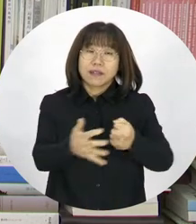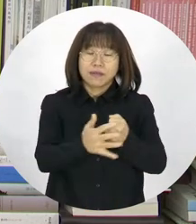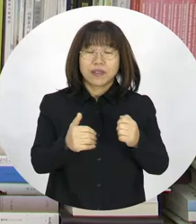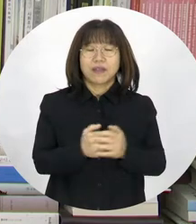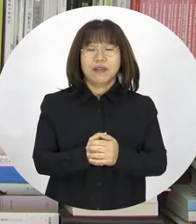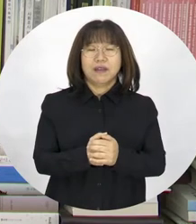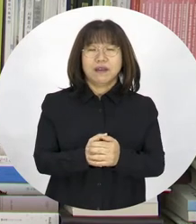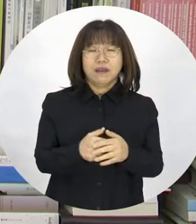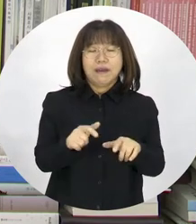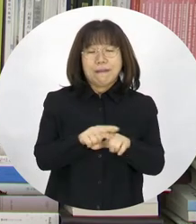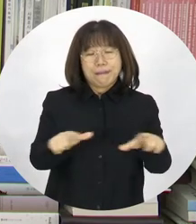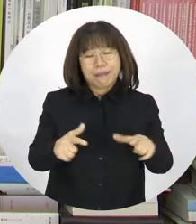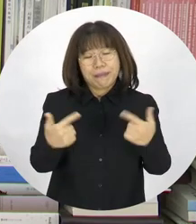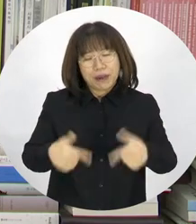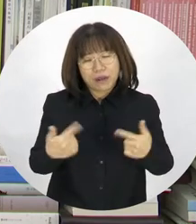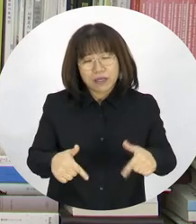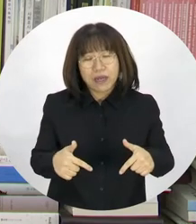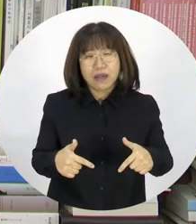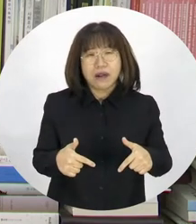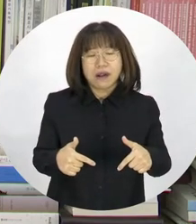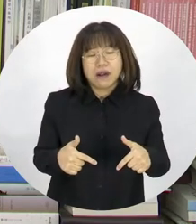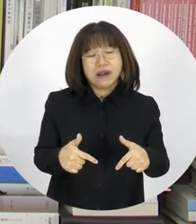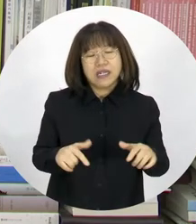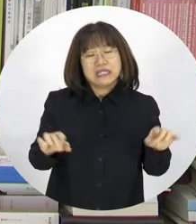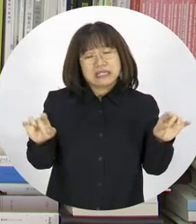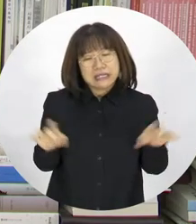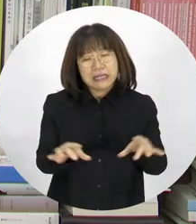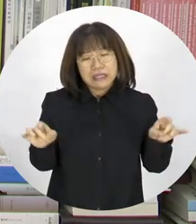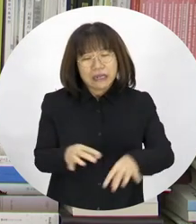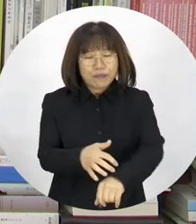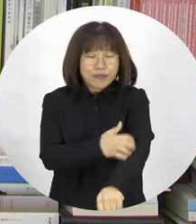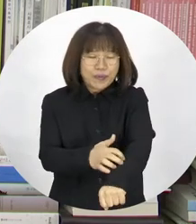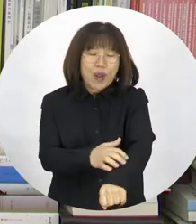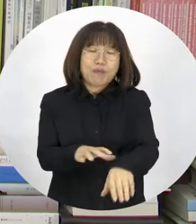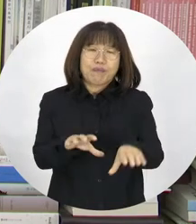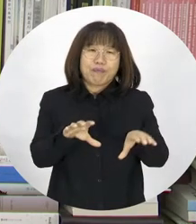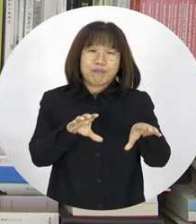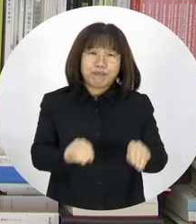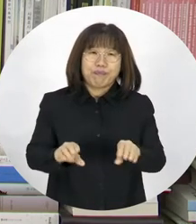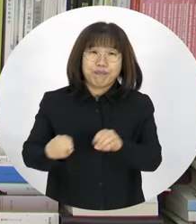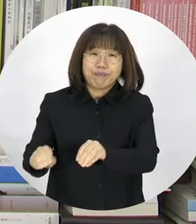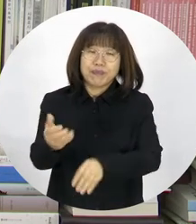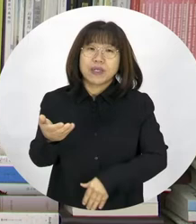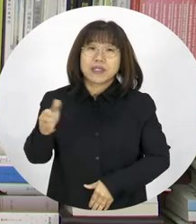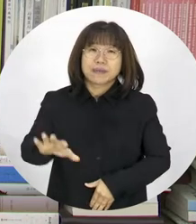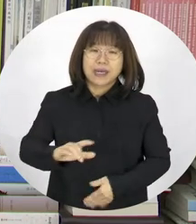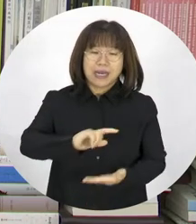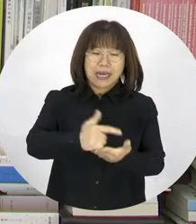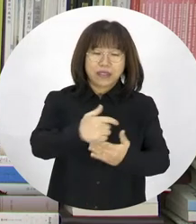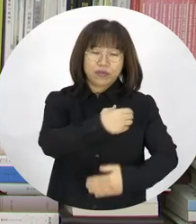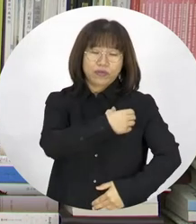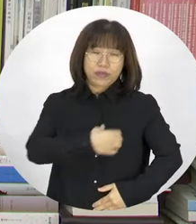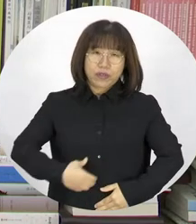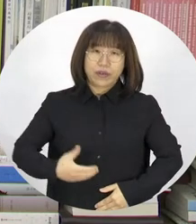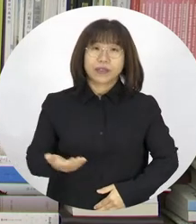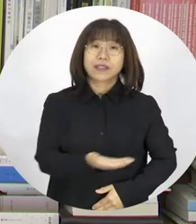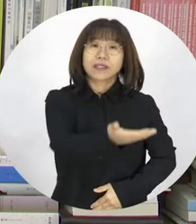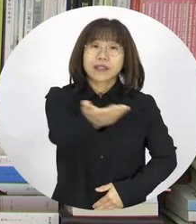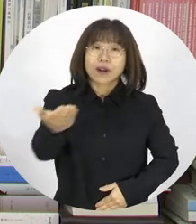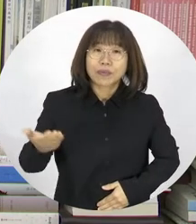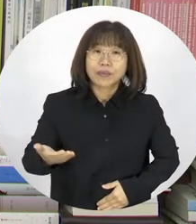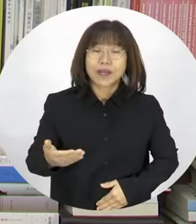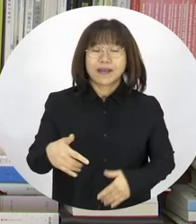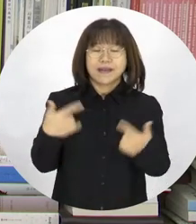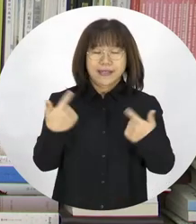일상은 잠시 멈추었습니다만 올해도 강서구청은 구민 여러분의